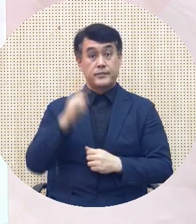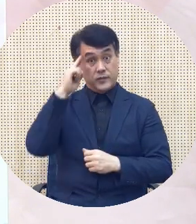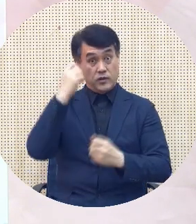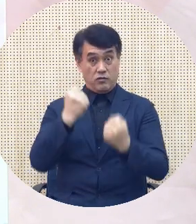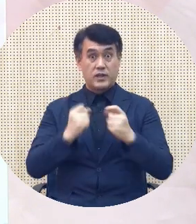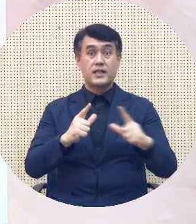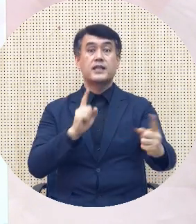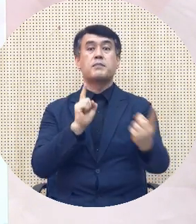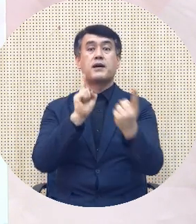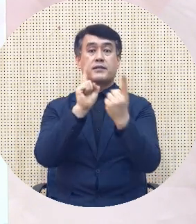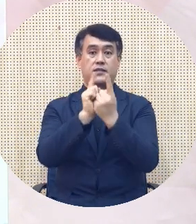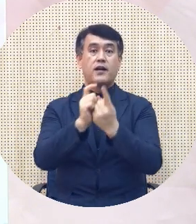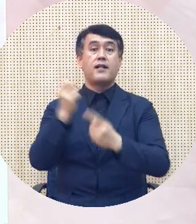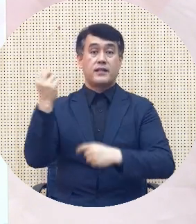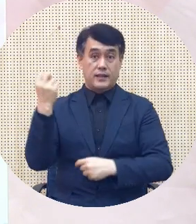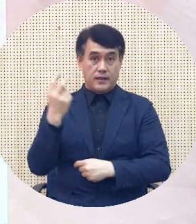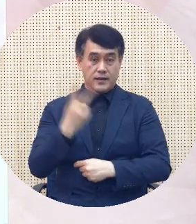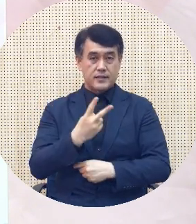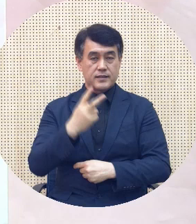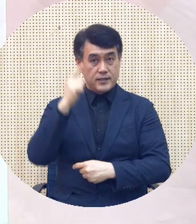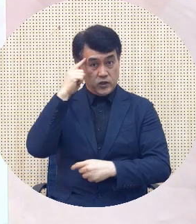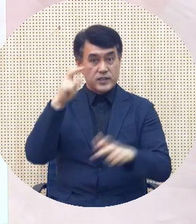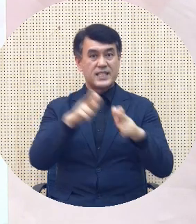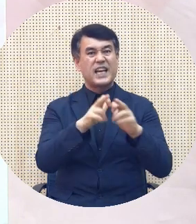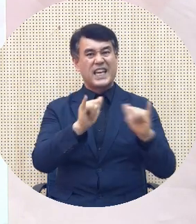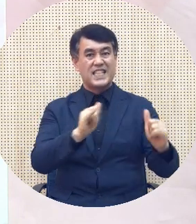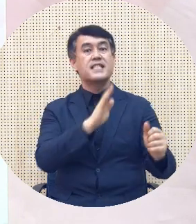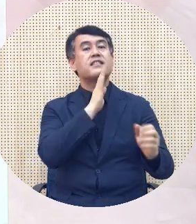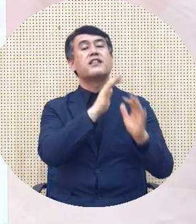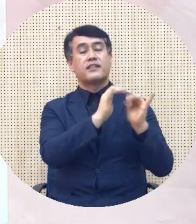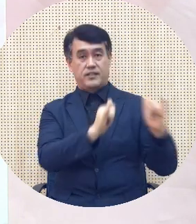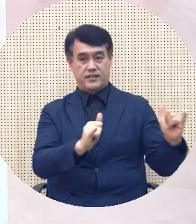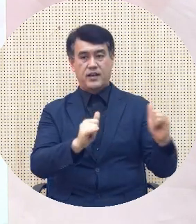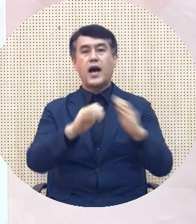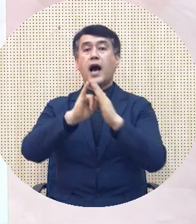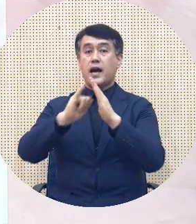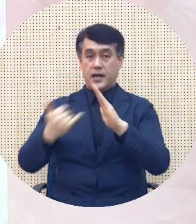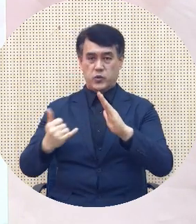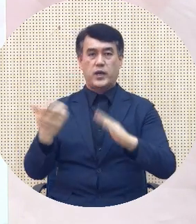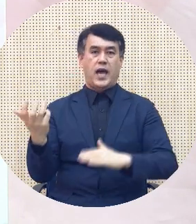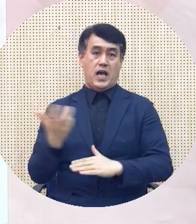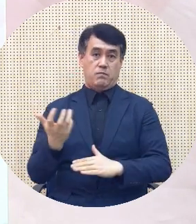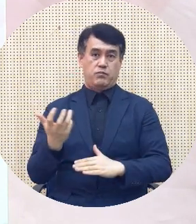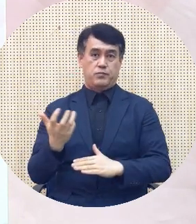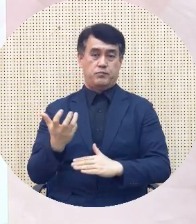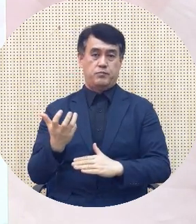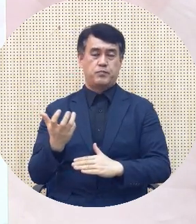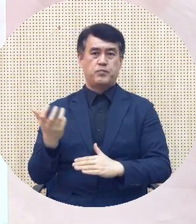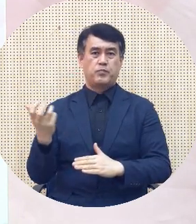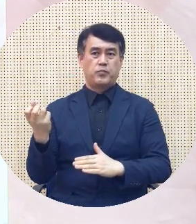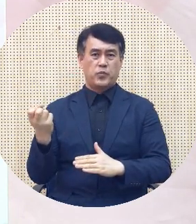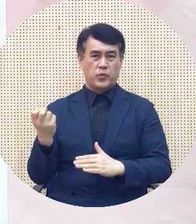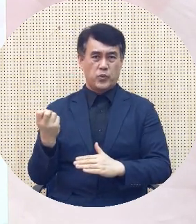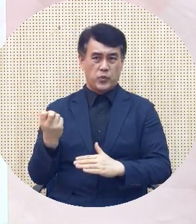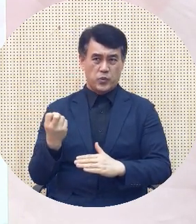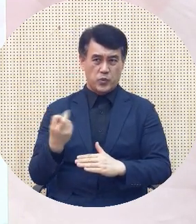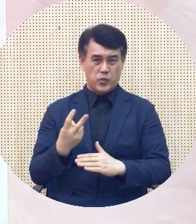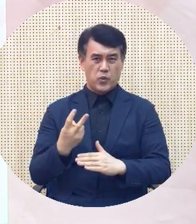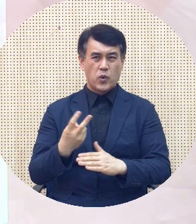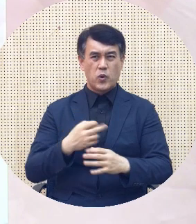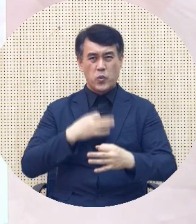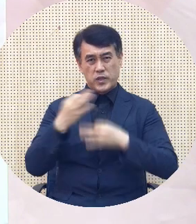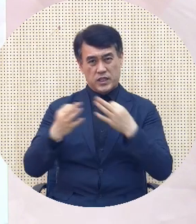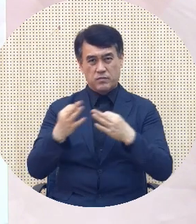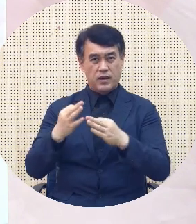정신건강의 날을 맞아 다시 한번 정신장애인 당사자와 그 가족들의 아픔과 울부주심에 귀 기울여